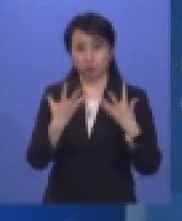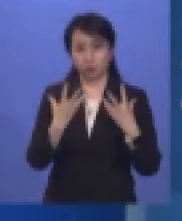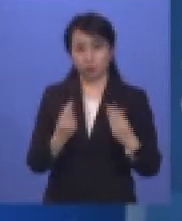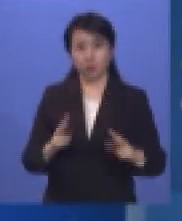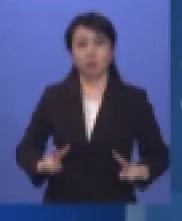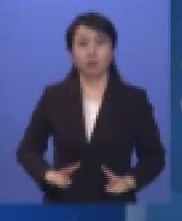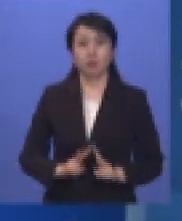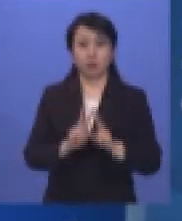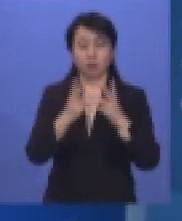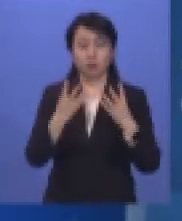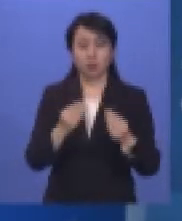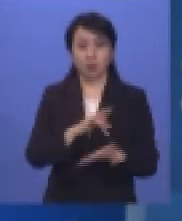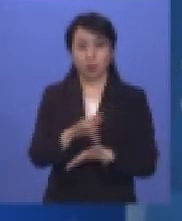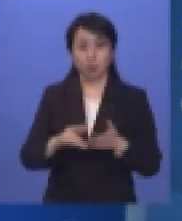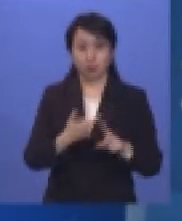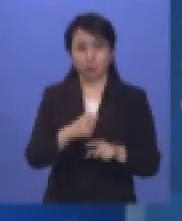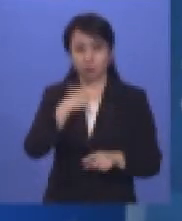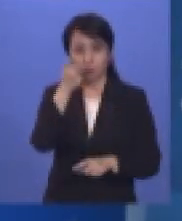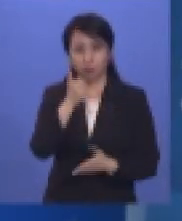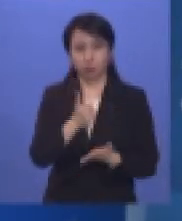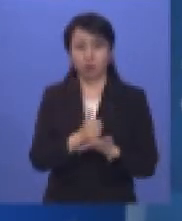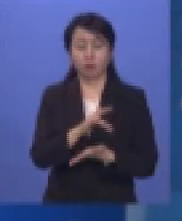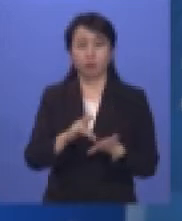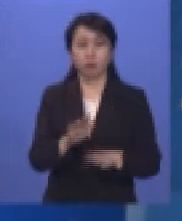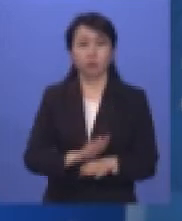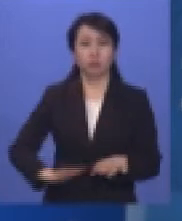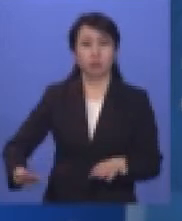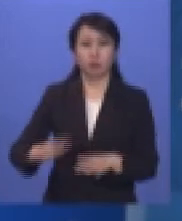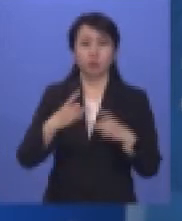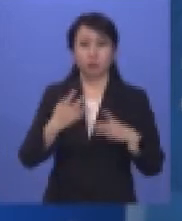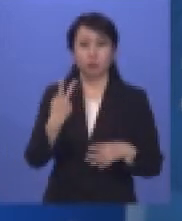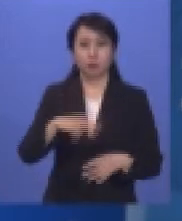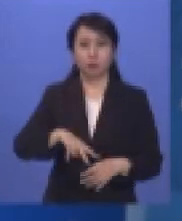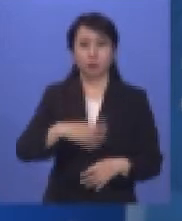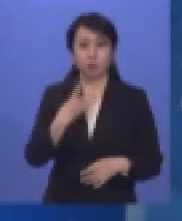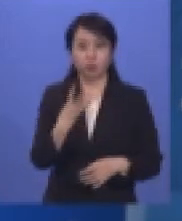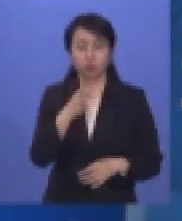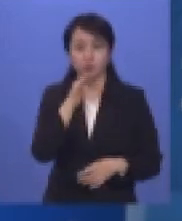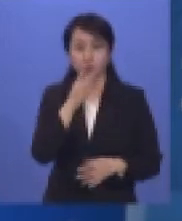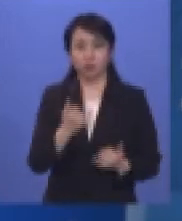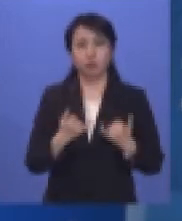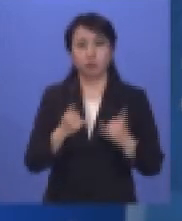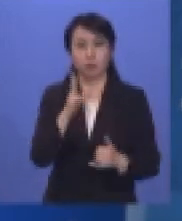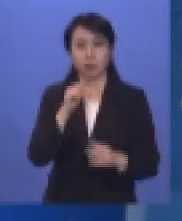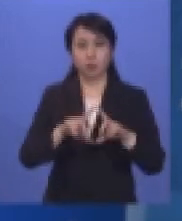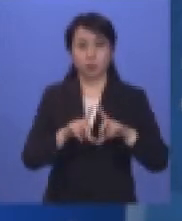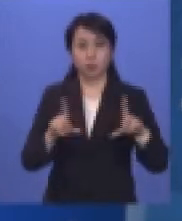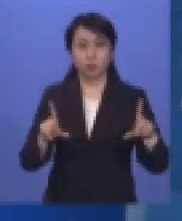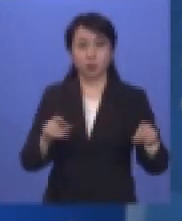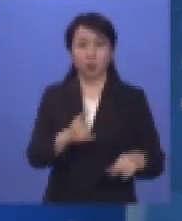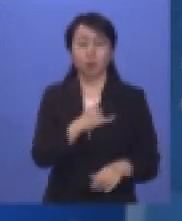посвященная празднованию Дня столицы и Дня города. В этом году главный город страны отмечает свое 24-летие. В честь